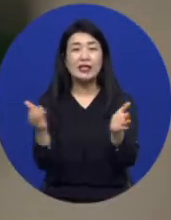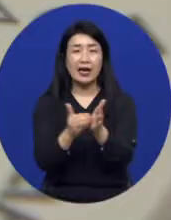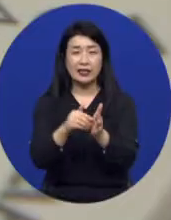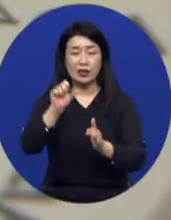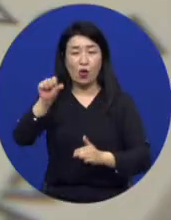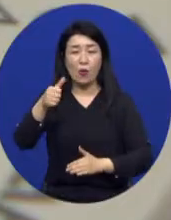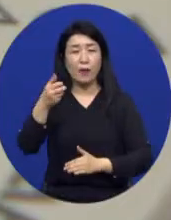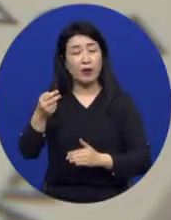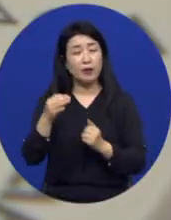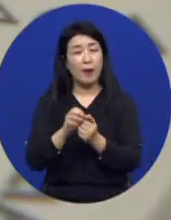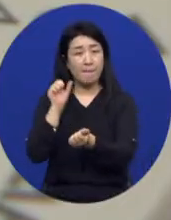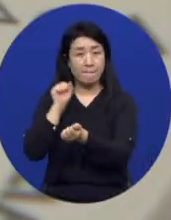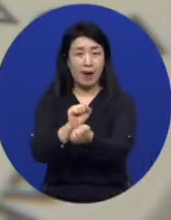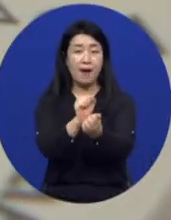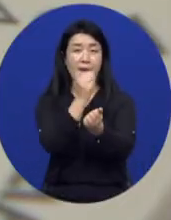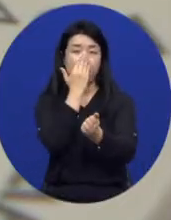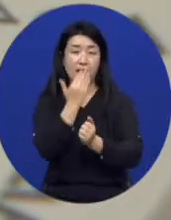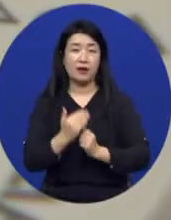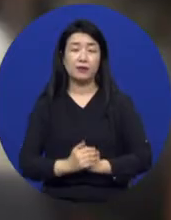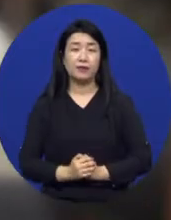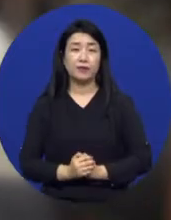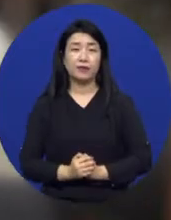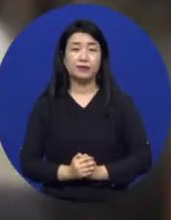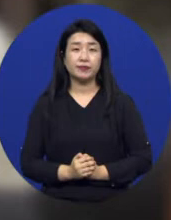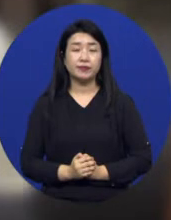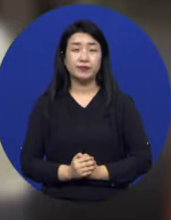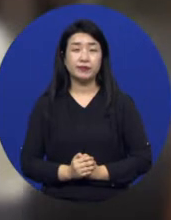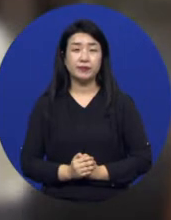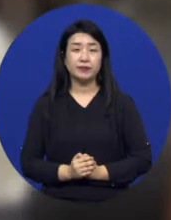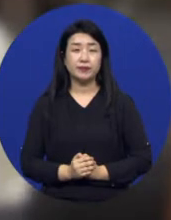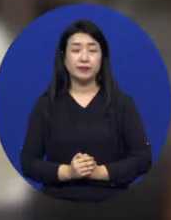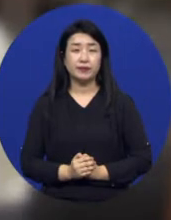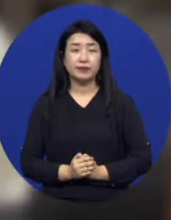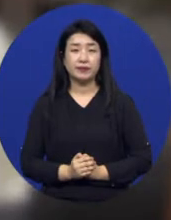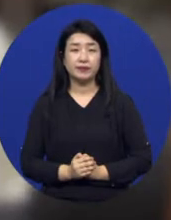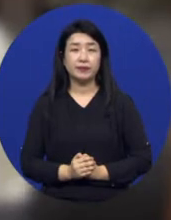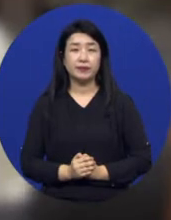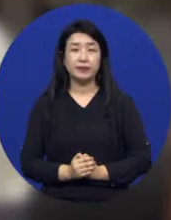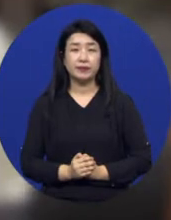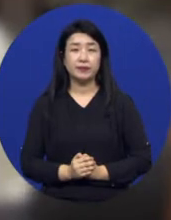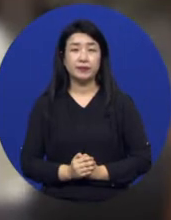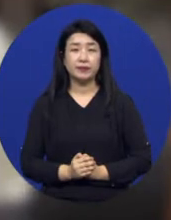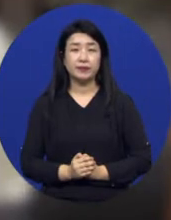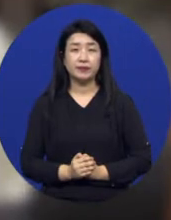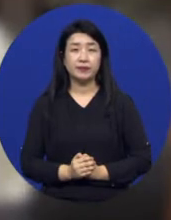507명이 양성 판정을 받았습니다. MBC 뉴스 김항섭입니다.